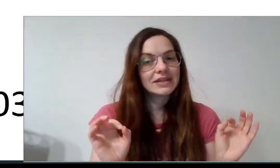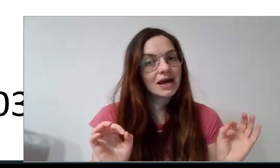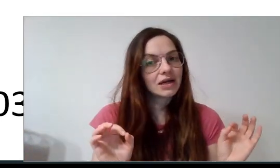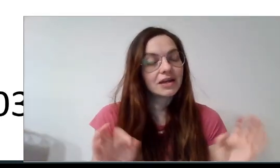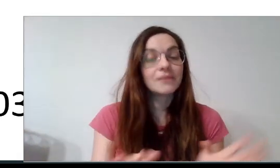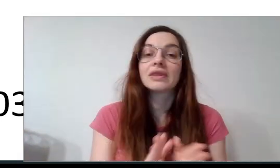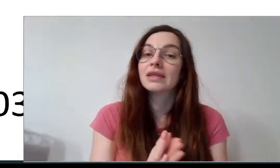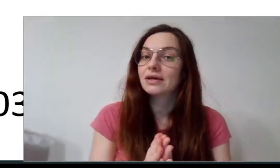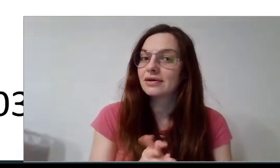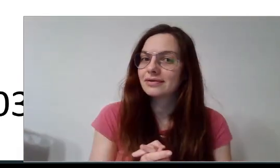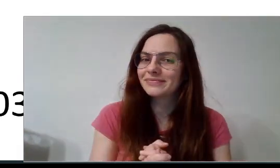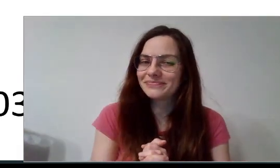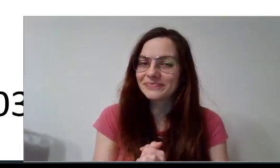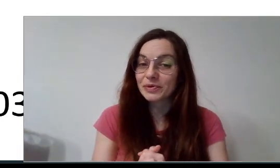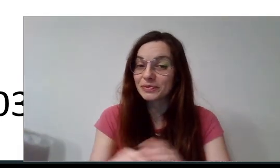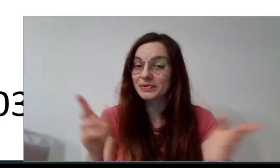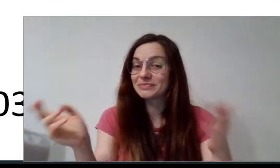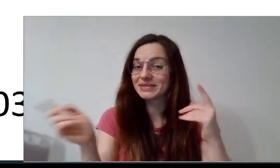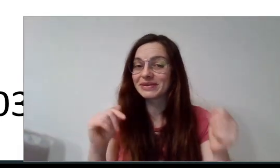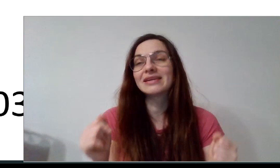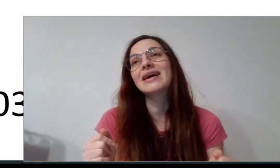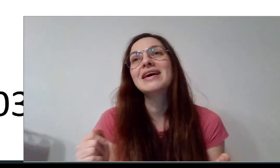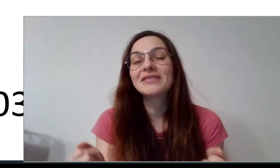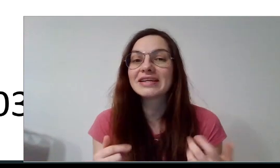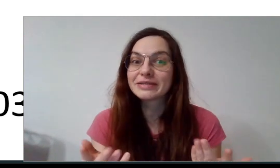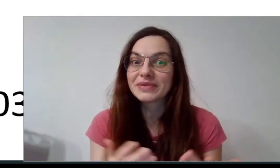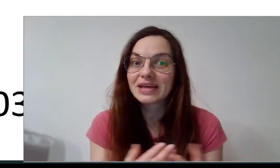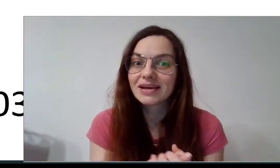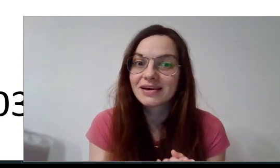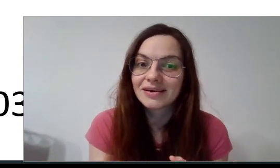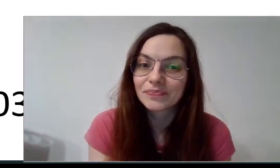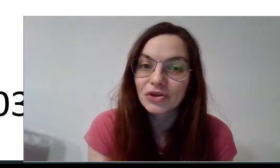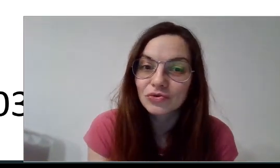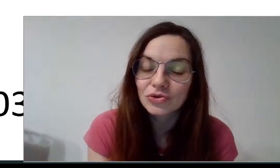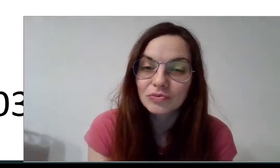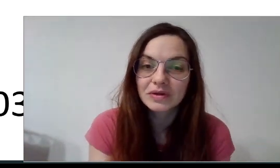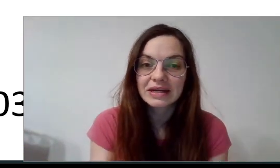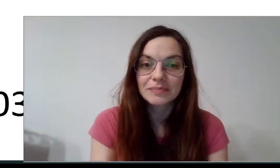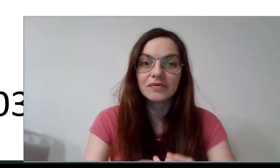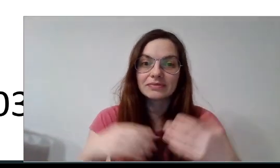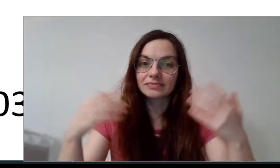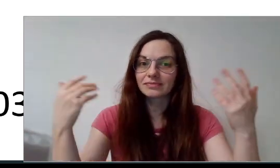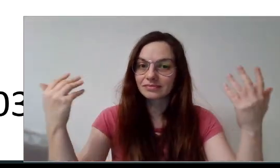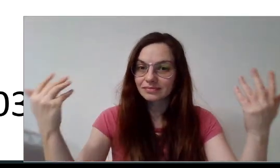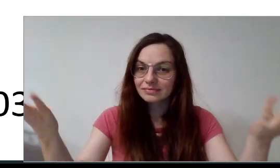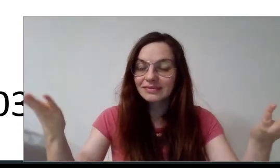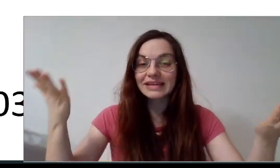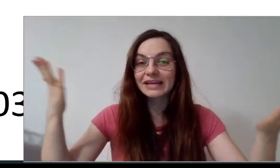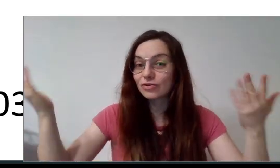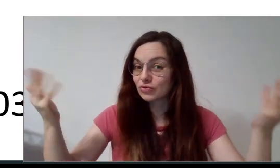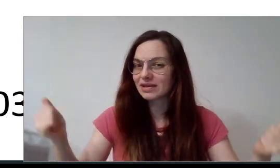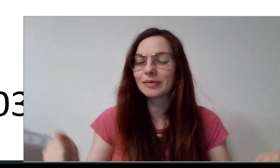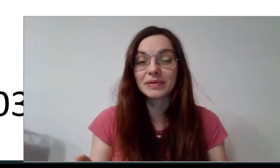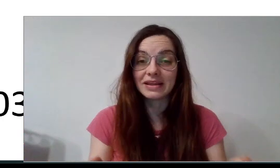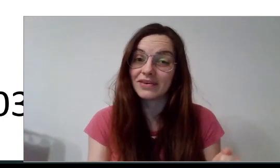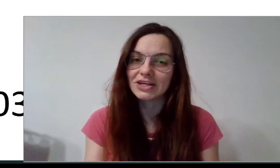Dobro, dakle, moram da priznam da sam gledala, videla sam neke YouTube klipove